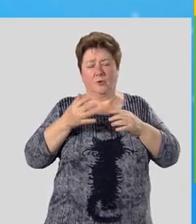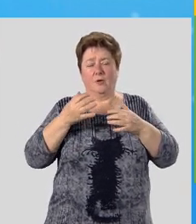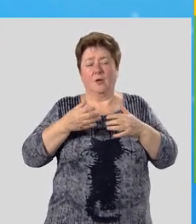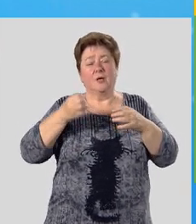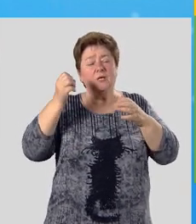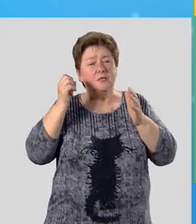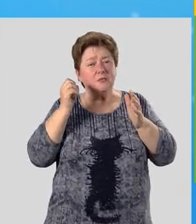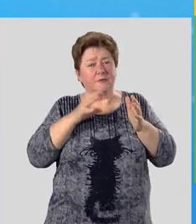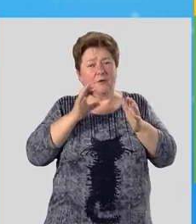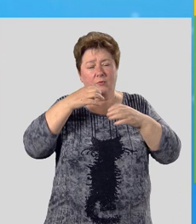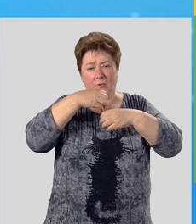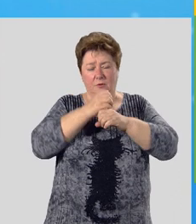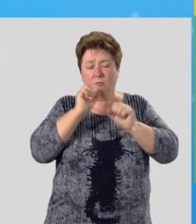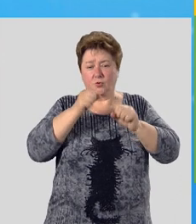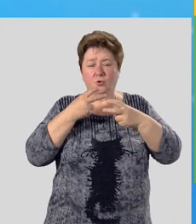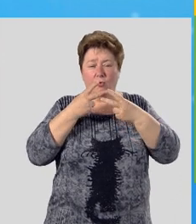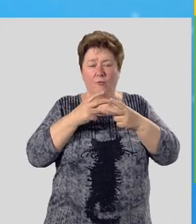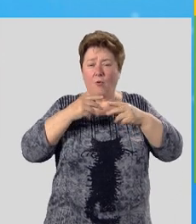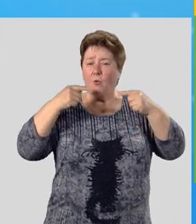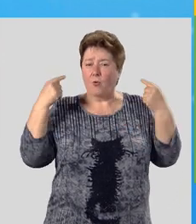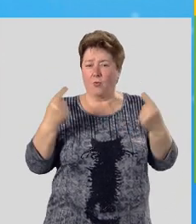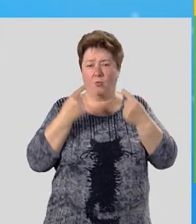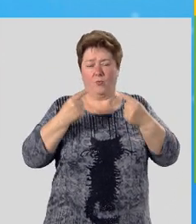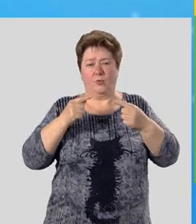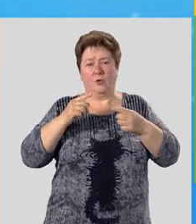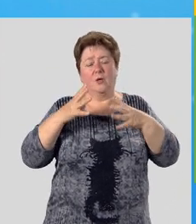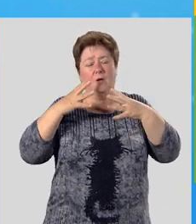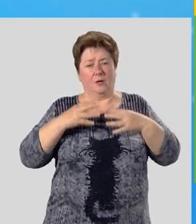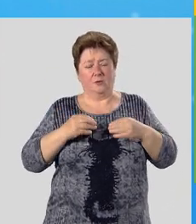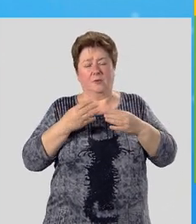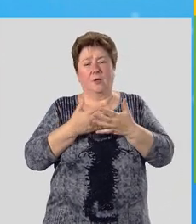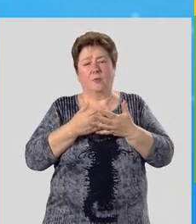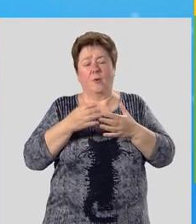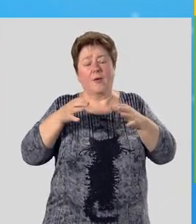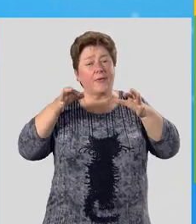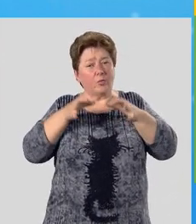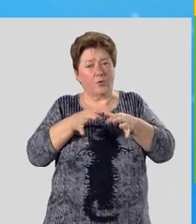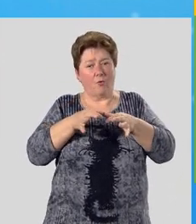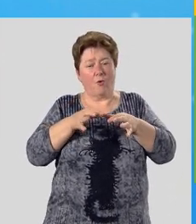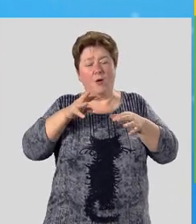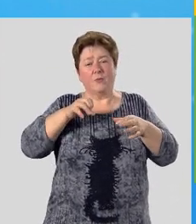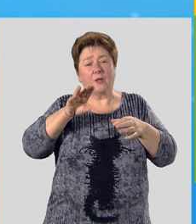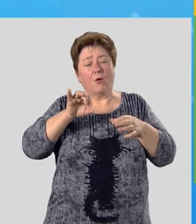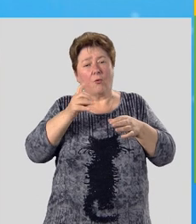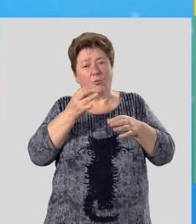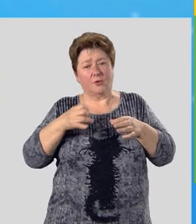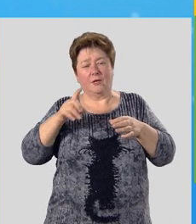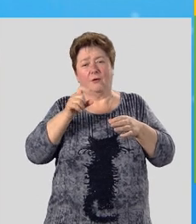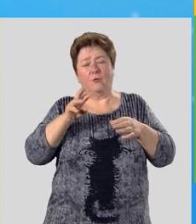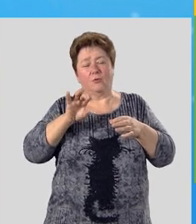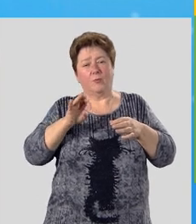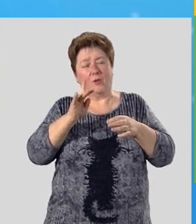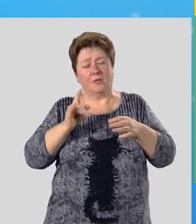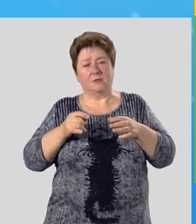световой микроскоп можно увидеть довольно крупные органоиды, например, ядро, митохондрии,